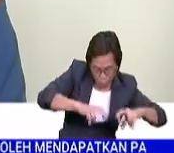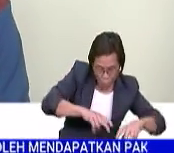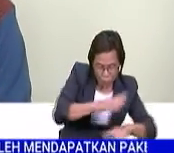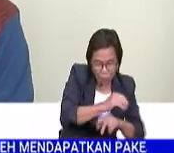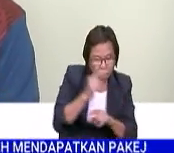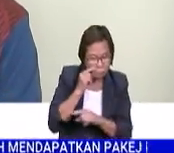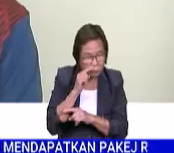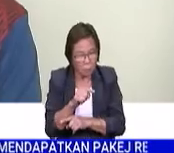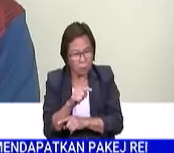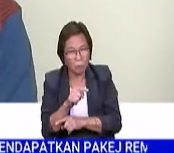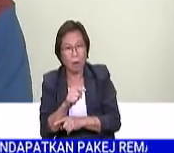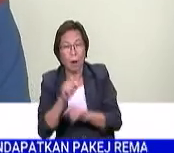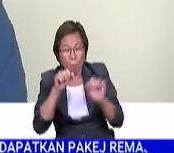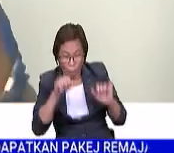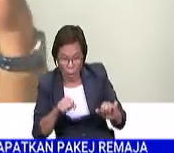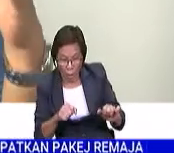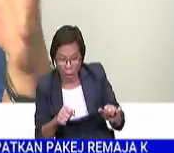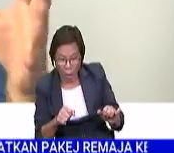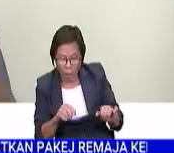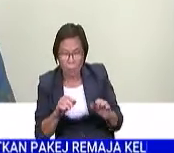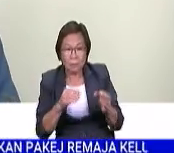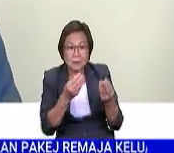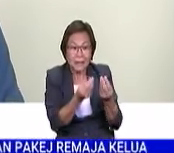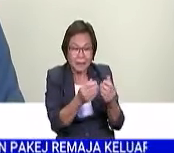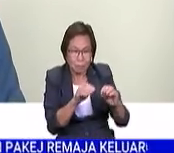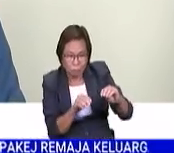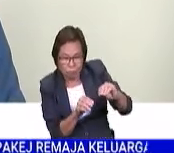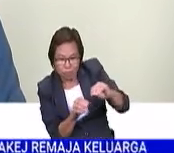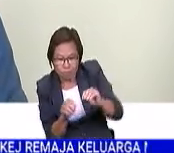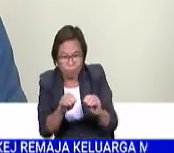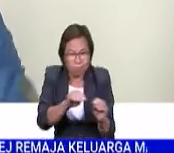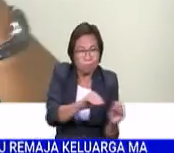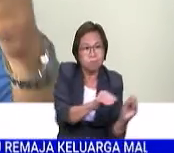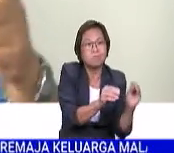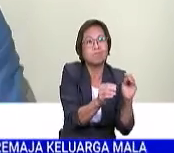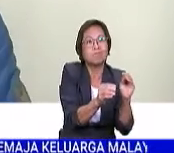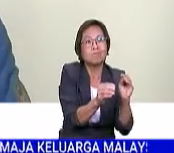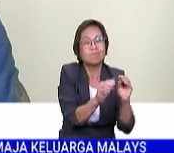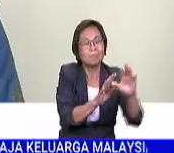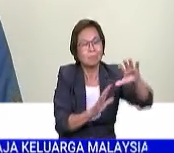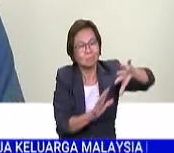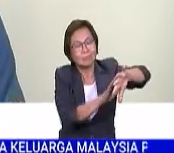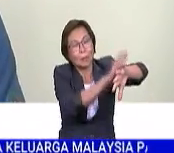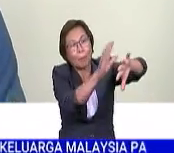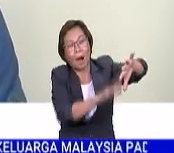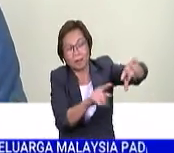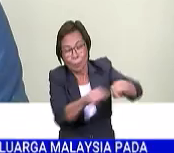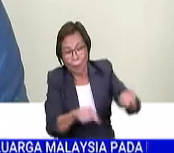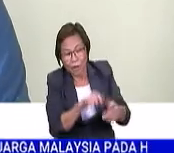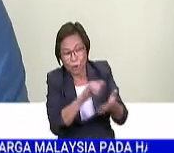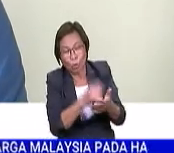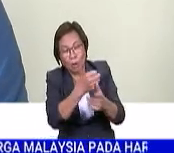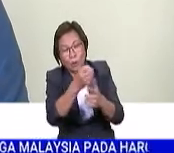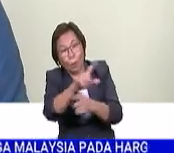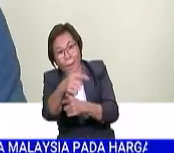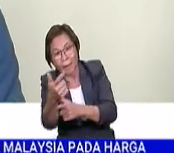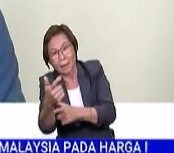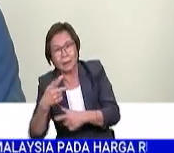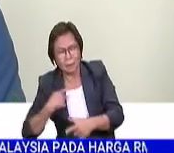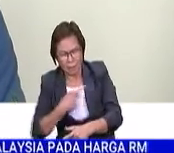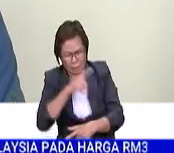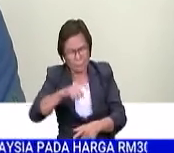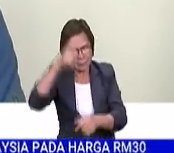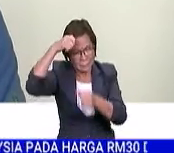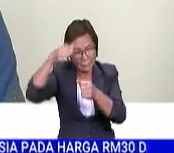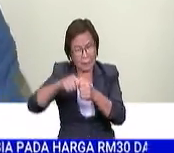untuk melihat sama ada potensi berlaku pergerakan tanah. Di kawasan itu dan juga kawasan lain. Sebab kita harus ingat,